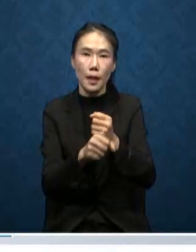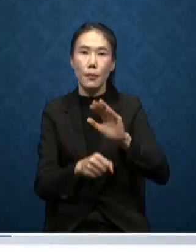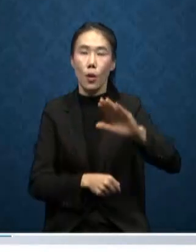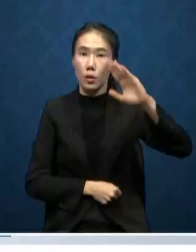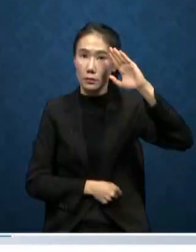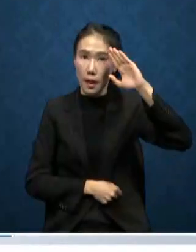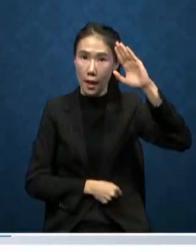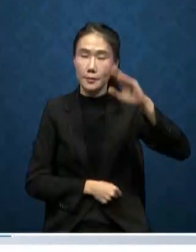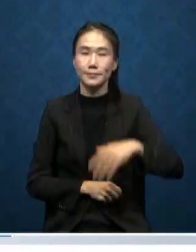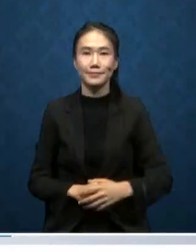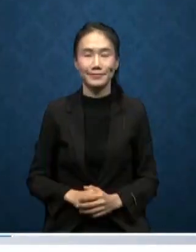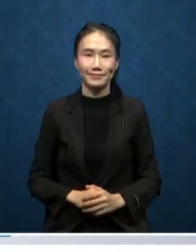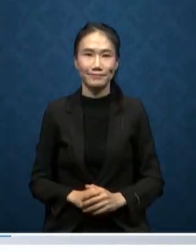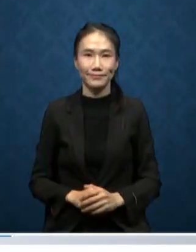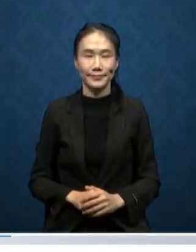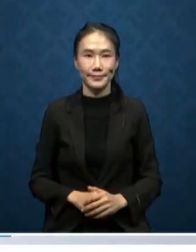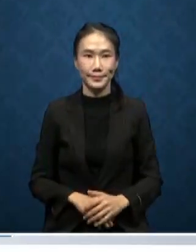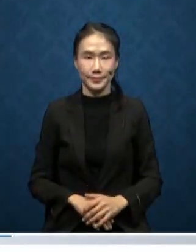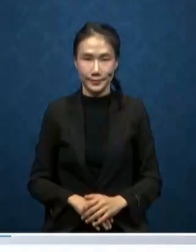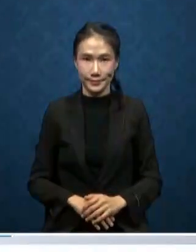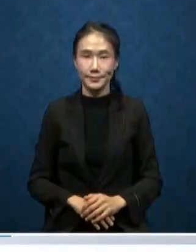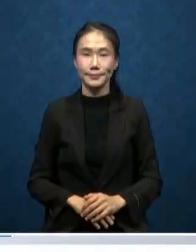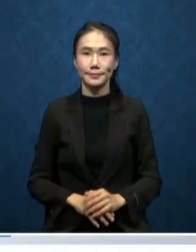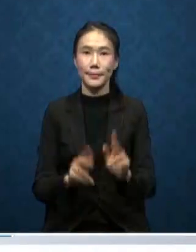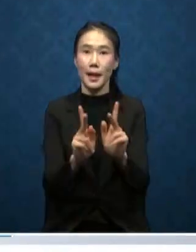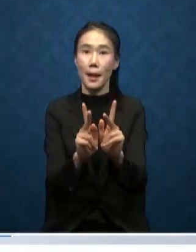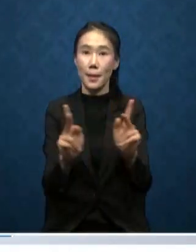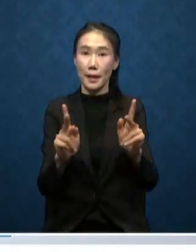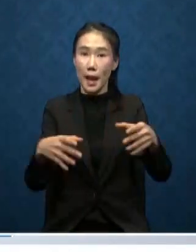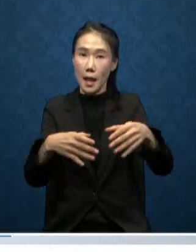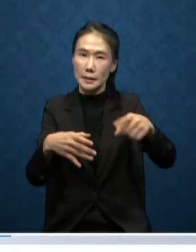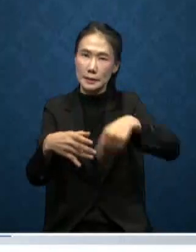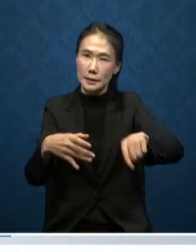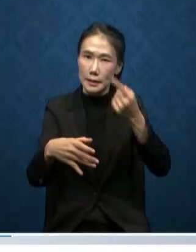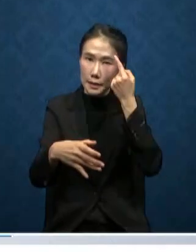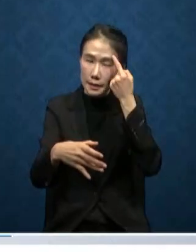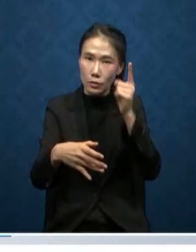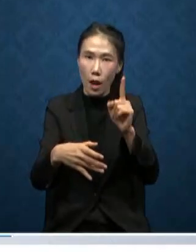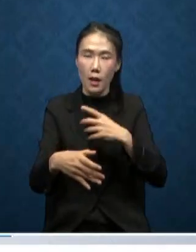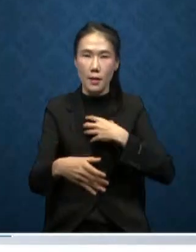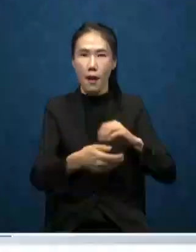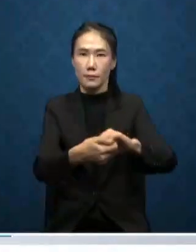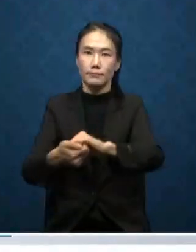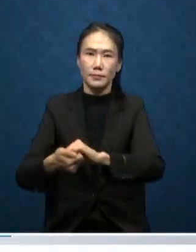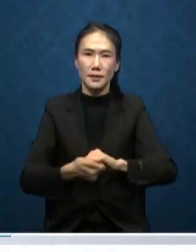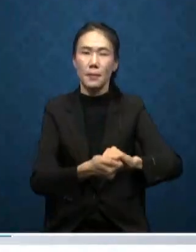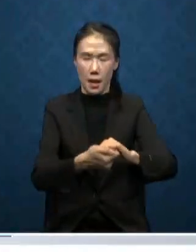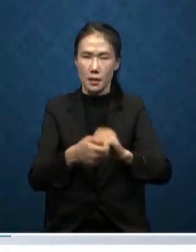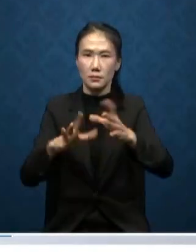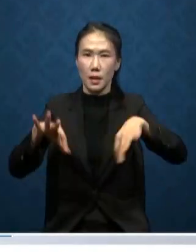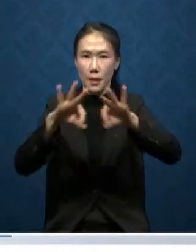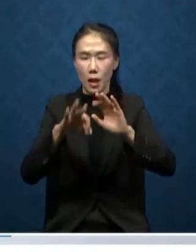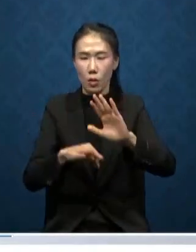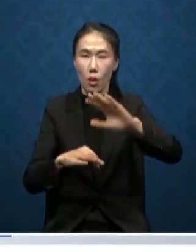ทั้งปวงคณะกรรมาธิการให้ความสำคัญกับการสร้างความสามัคคคีปรองดองของคนใน